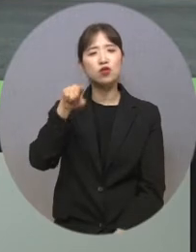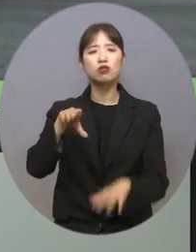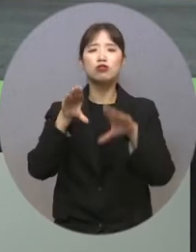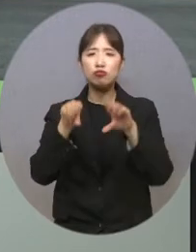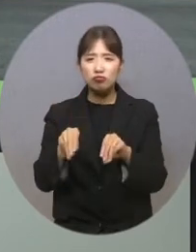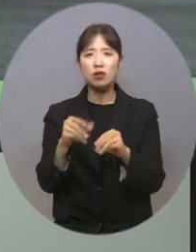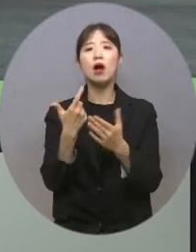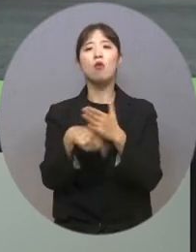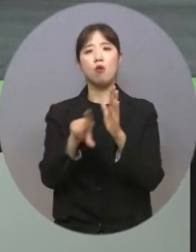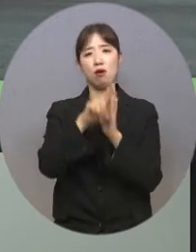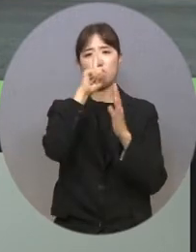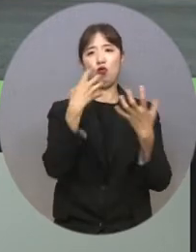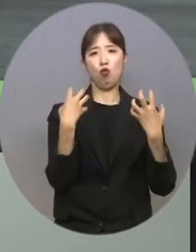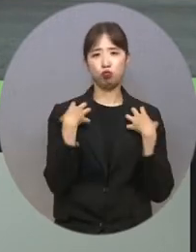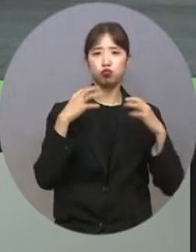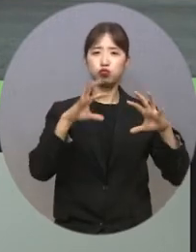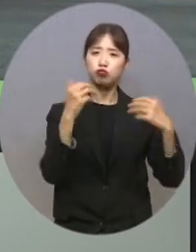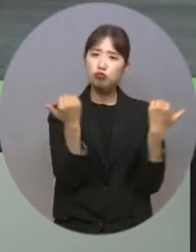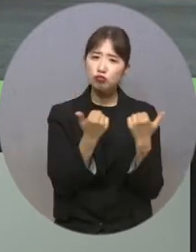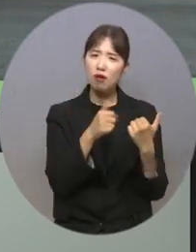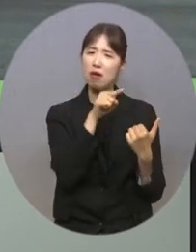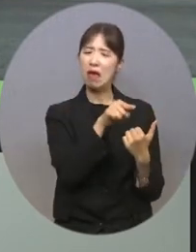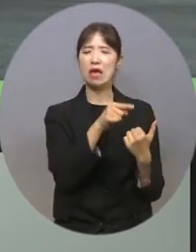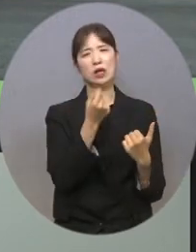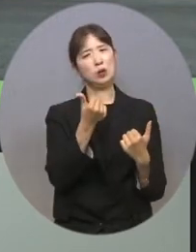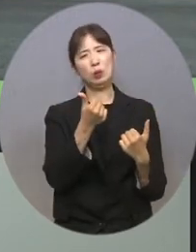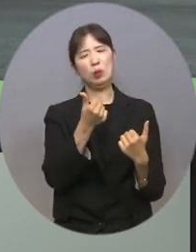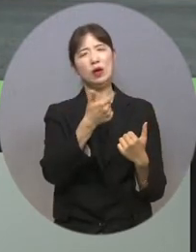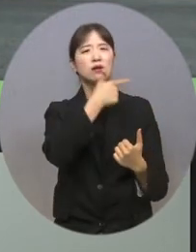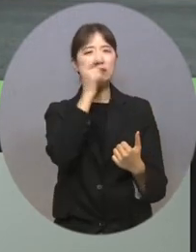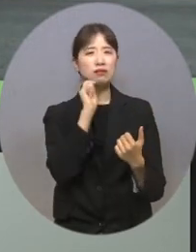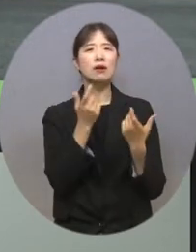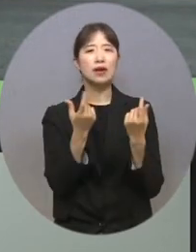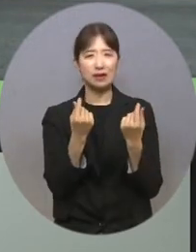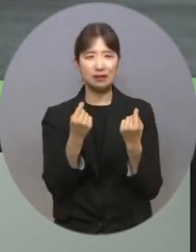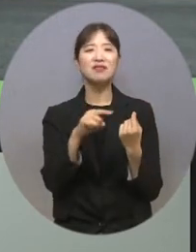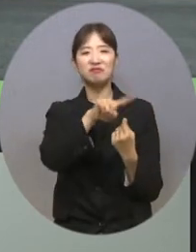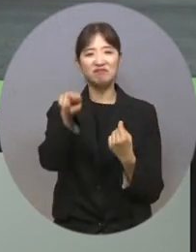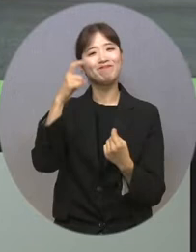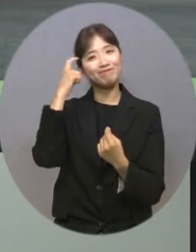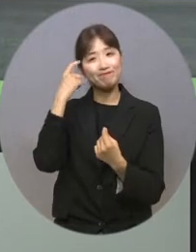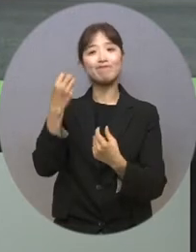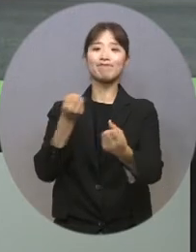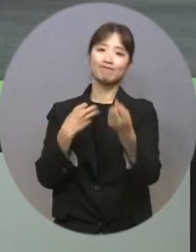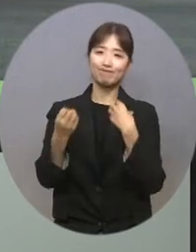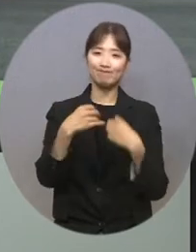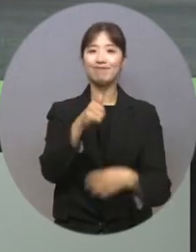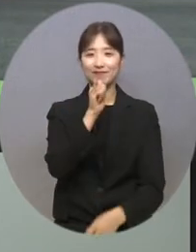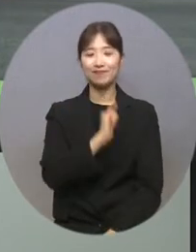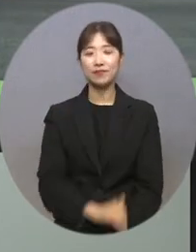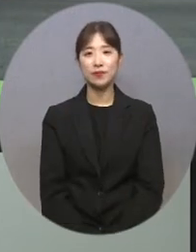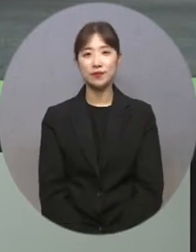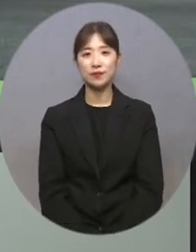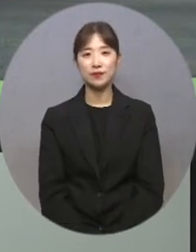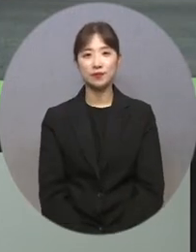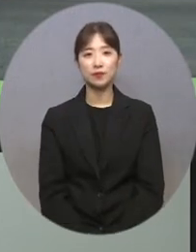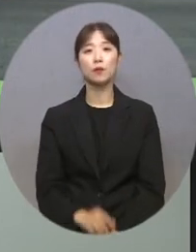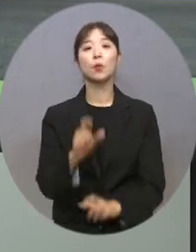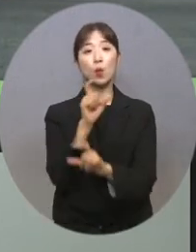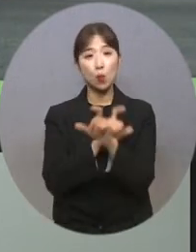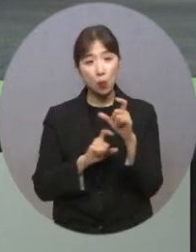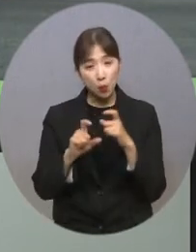있는 정부나 국회의 역할이 부족했다 이런 얘기 여러 가지 얘기를 나은 이슈가 있었습니다 4 더